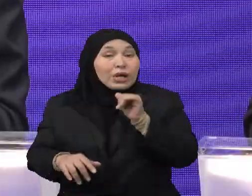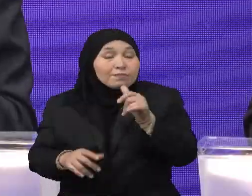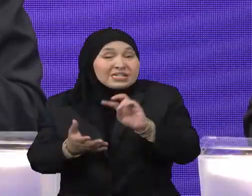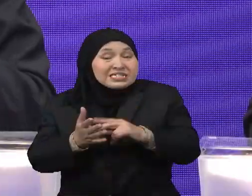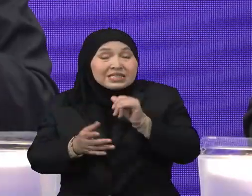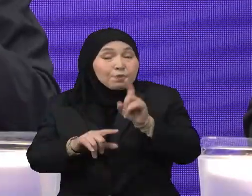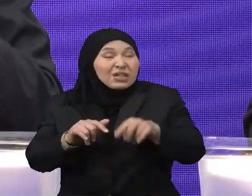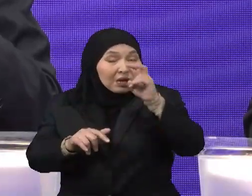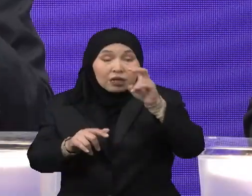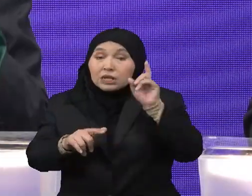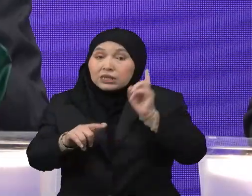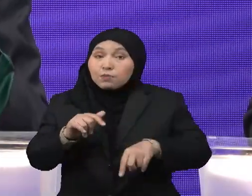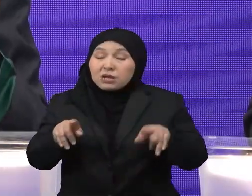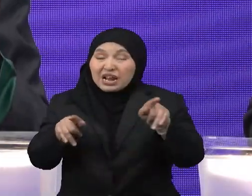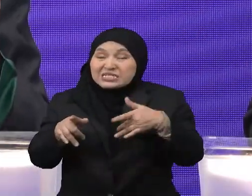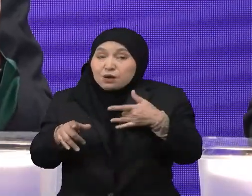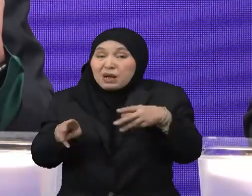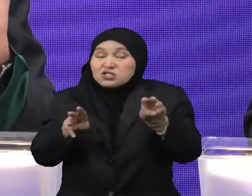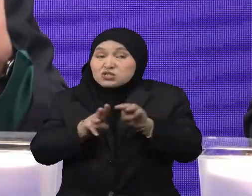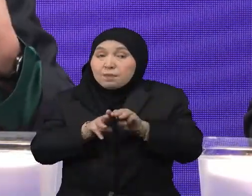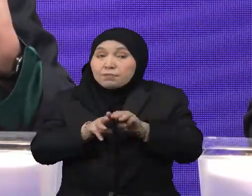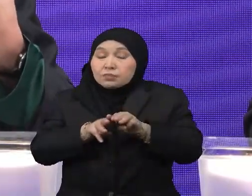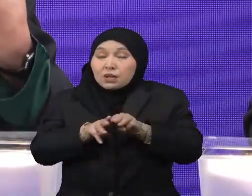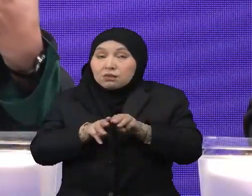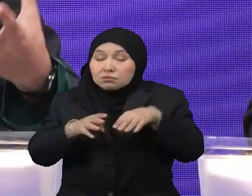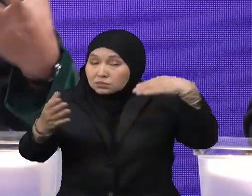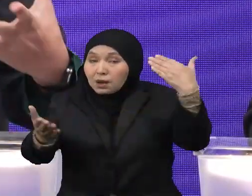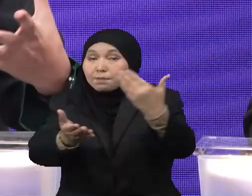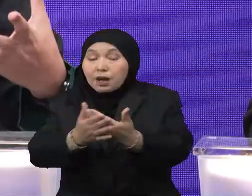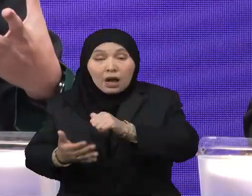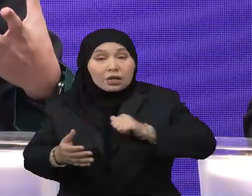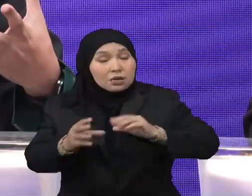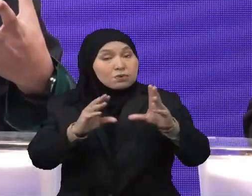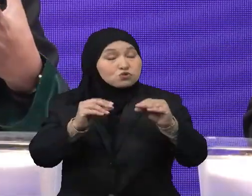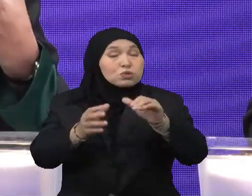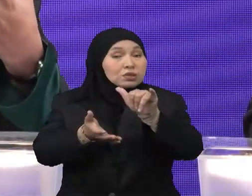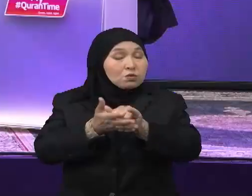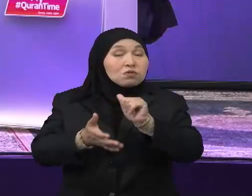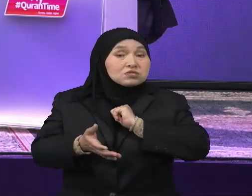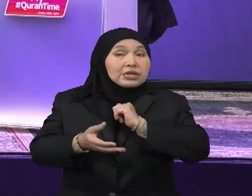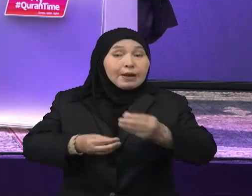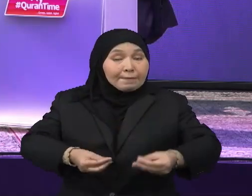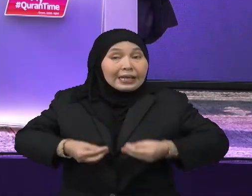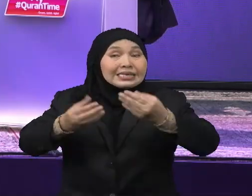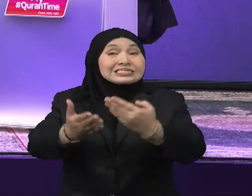tapi dia tidak boleh macam rasa seolah-olah sampaikan ahli musyawarah itu sendiri